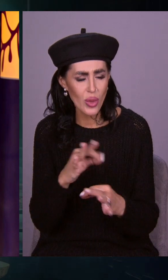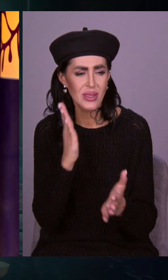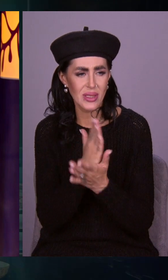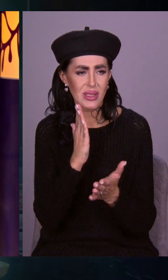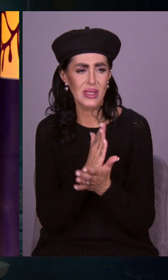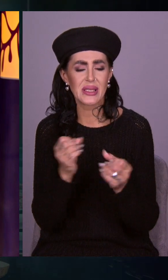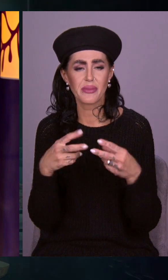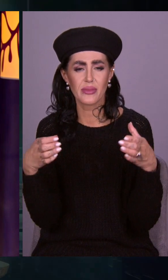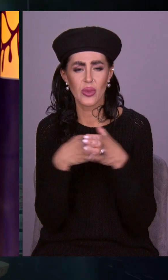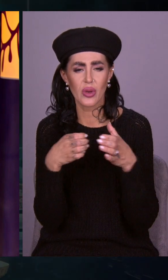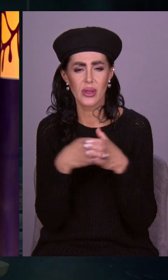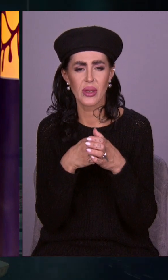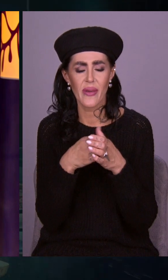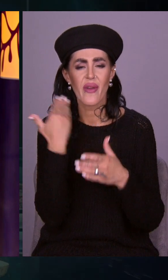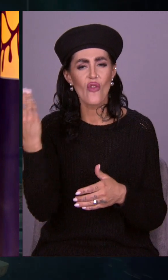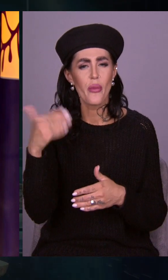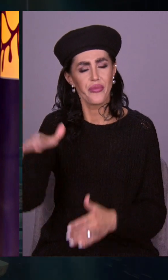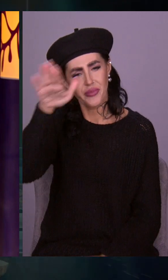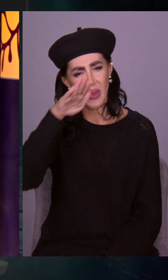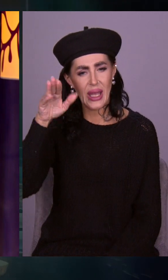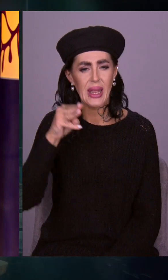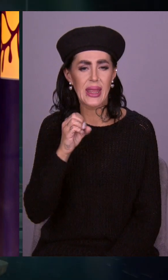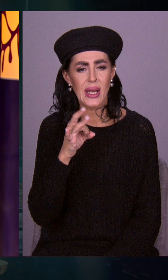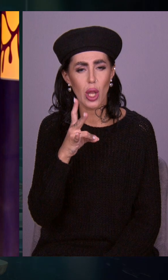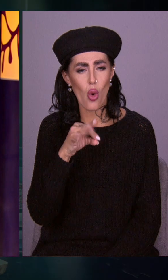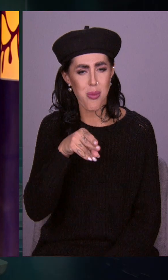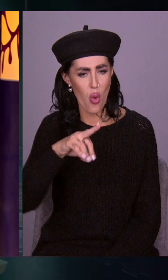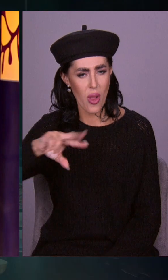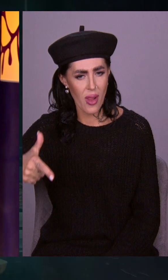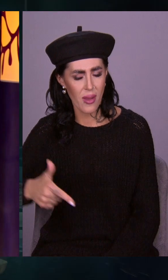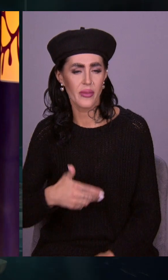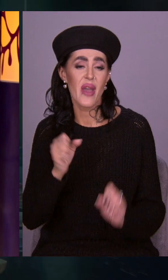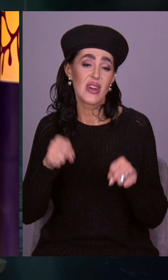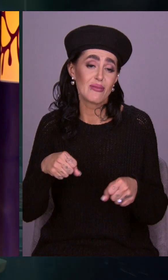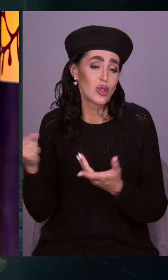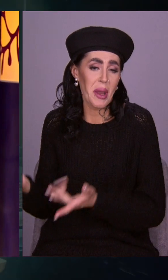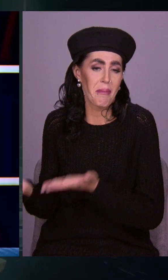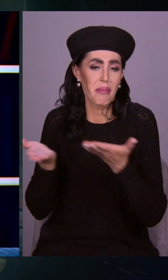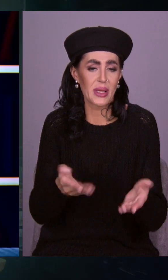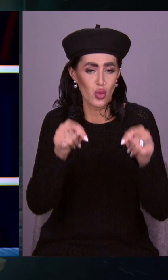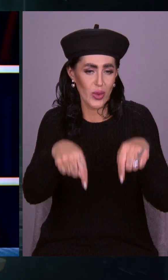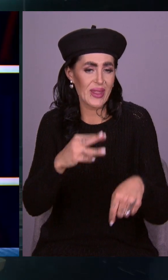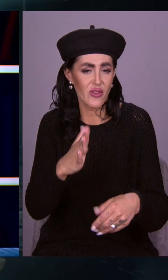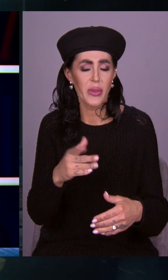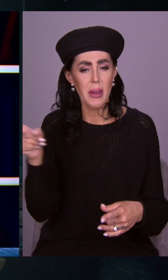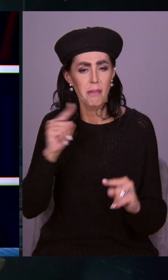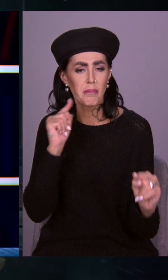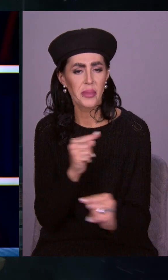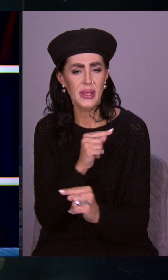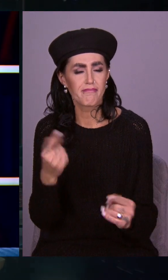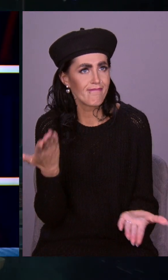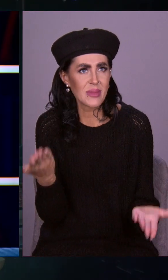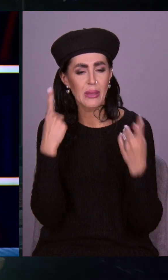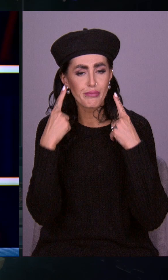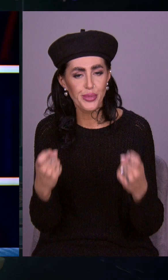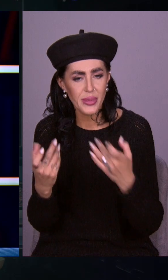Оркестра». Це унікальний такий тернопільський гурт, який робить неймовірну музику. Я надіюсь, колись ви почуєте в себе в студії її. Вони переспівують, знову ж таки, те, про що ви